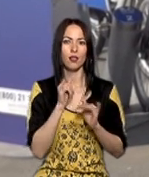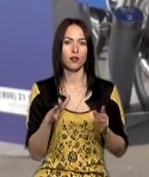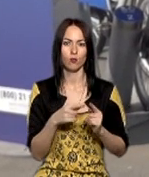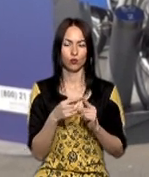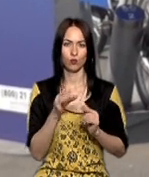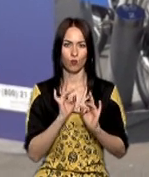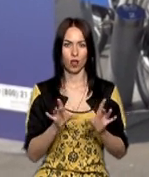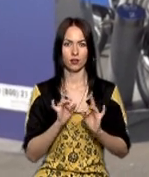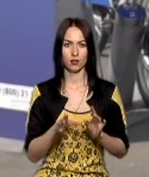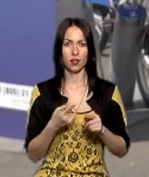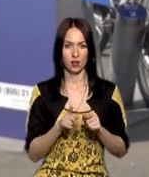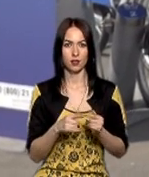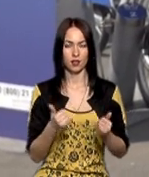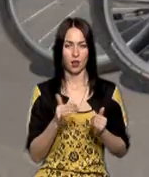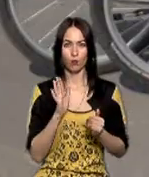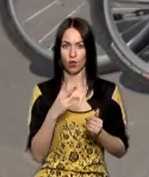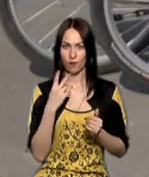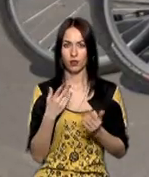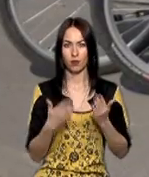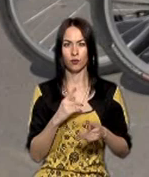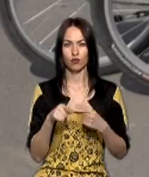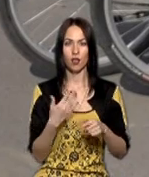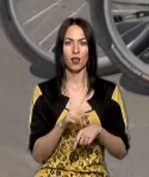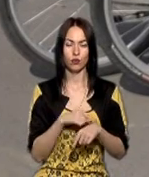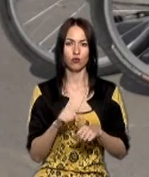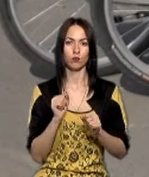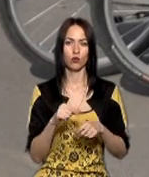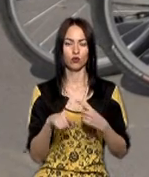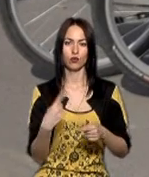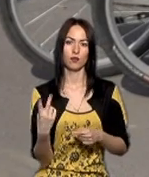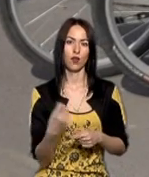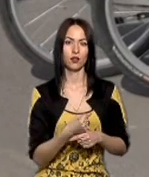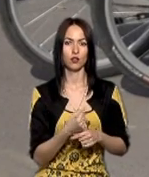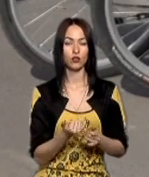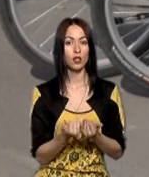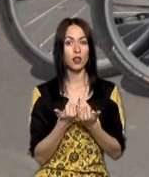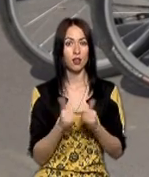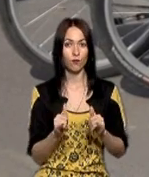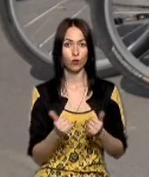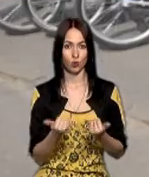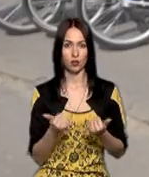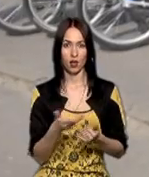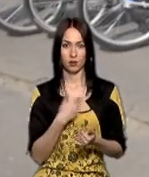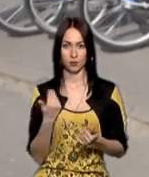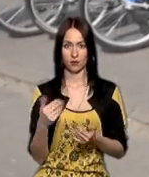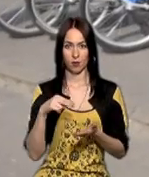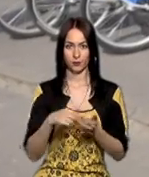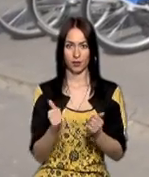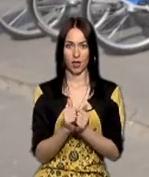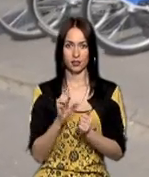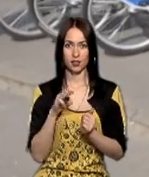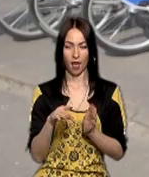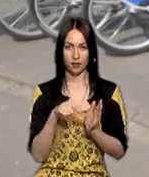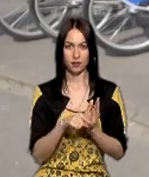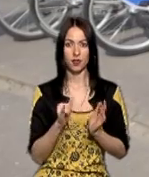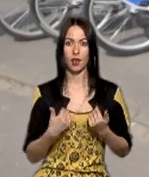поки пояснити. Це зараз буде видно, напевно, через деякий час, може за 2 тижні. Дивує, от зараз ми з вами стоїмо біля станції, і